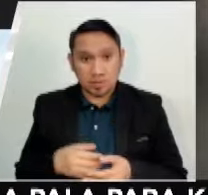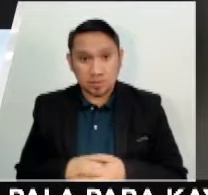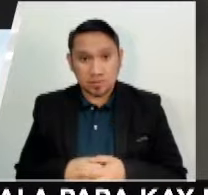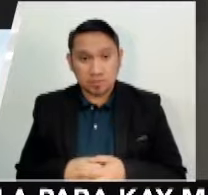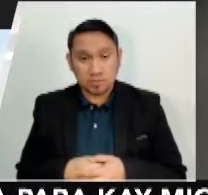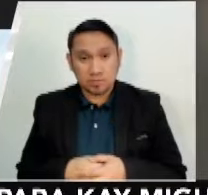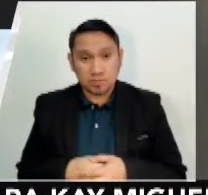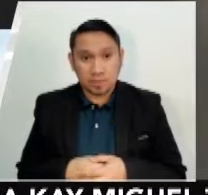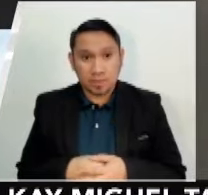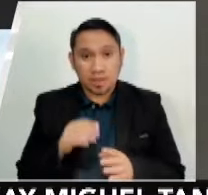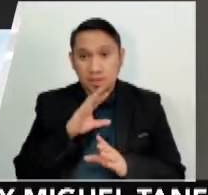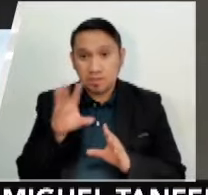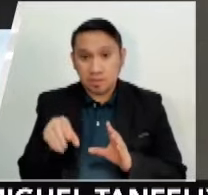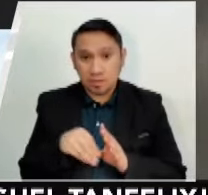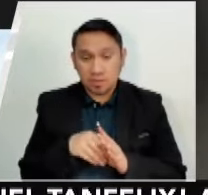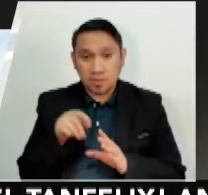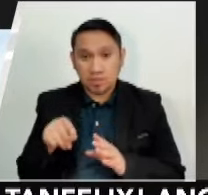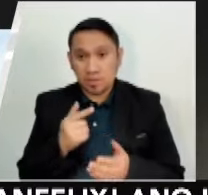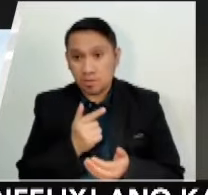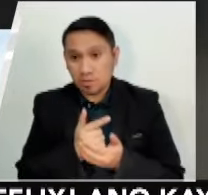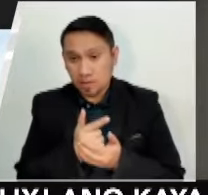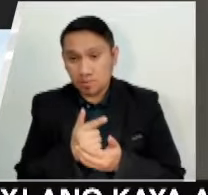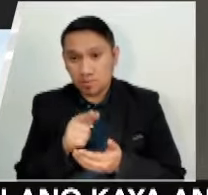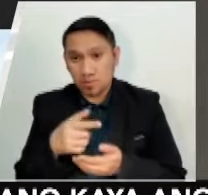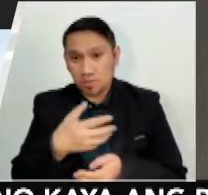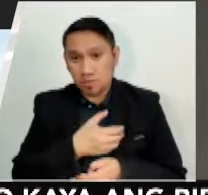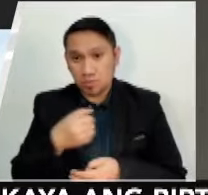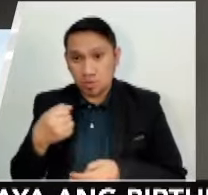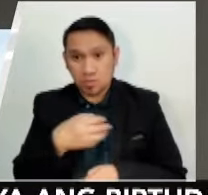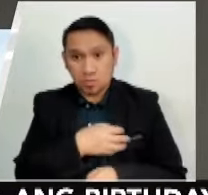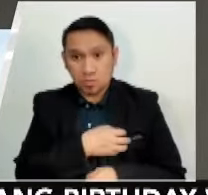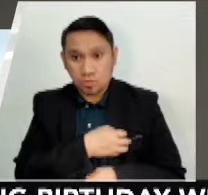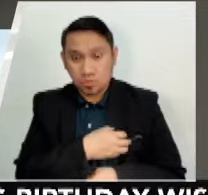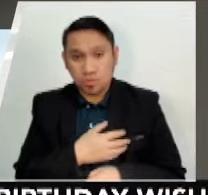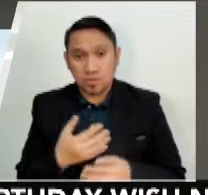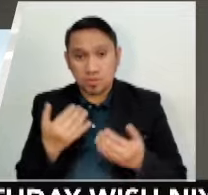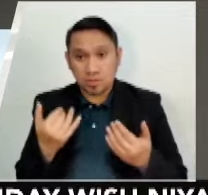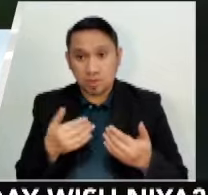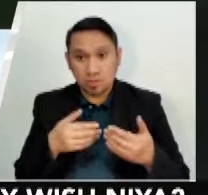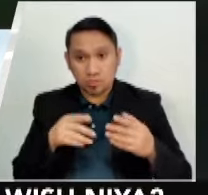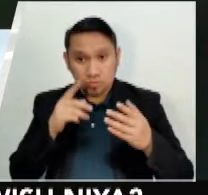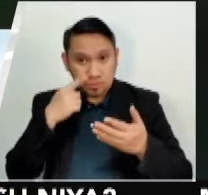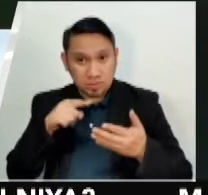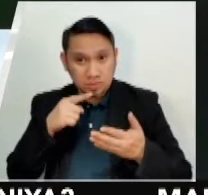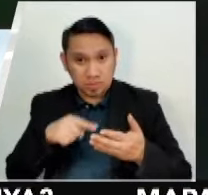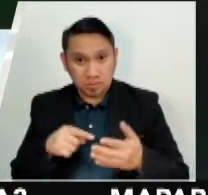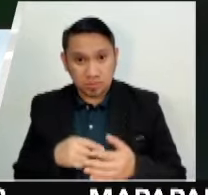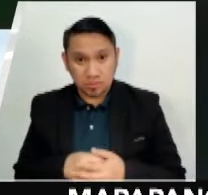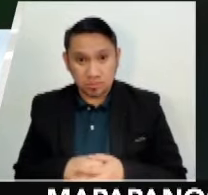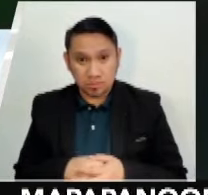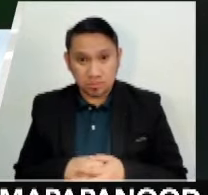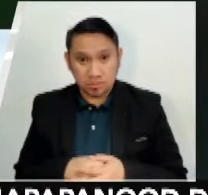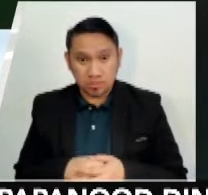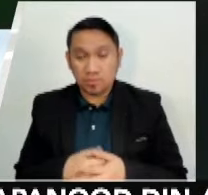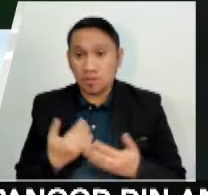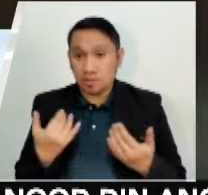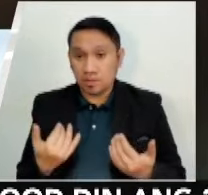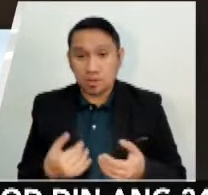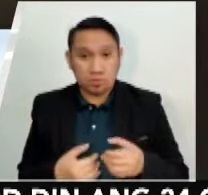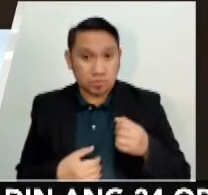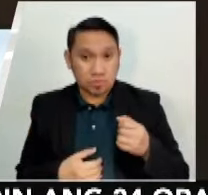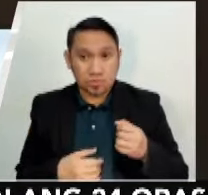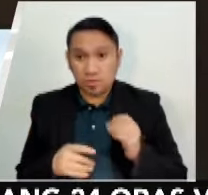na riyan ang isang baril na kinumpiska muna ng pulisya habang gumugulong ang imbestigasyon. Hawak naman ng pulisya ang truck